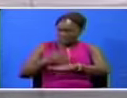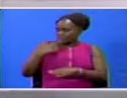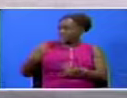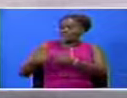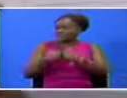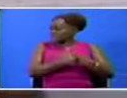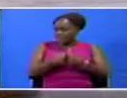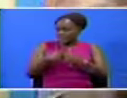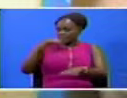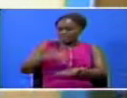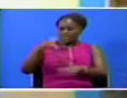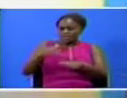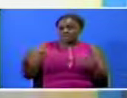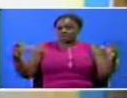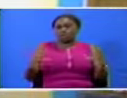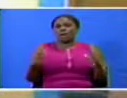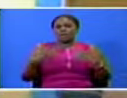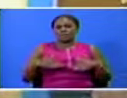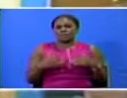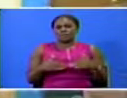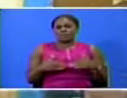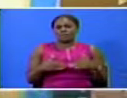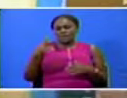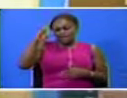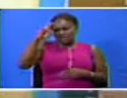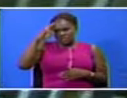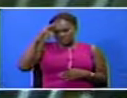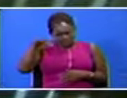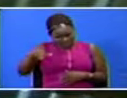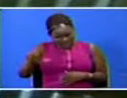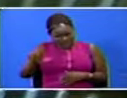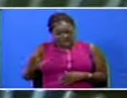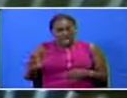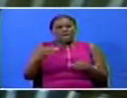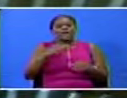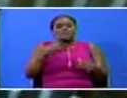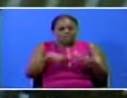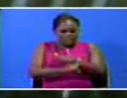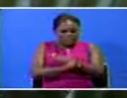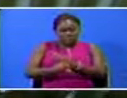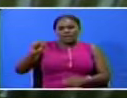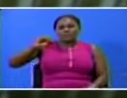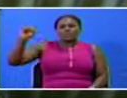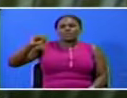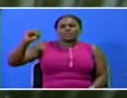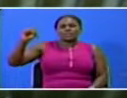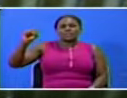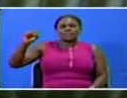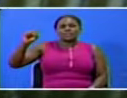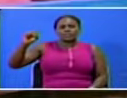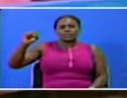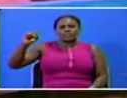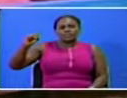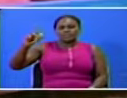changamoto zinazowakabili wakazi wa Kaptarakwa ndio sababu kuu ya kujitosa kwake kwenye ulingo huu. Gilbert